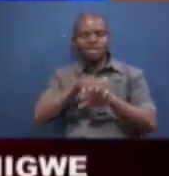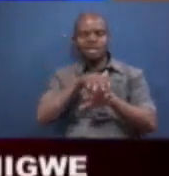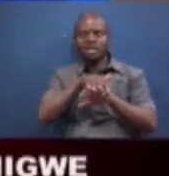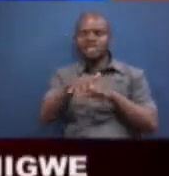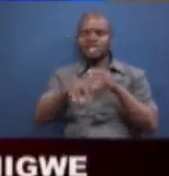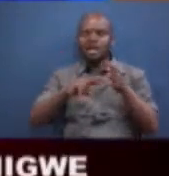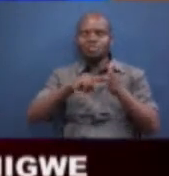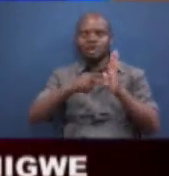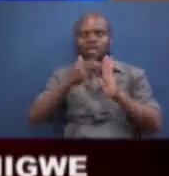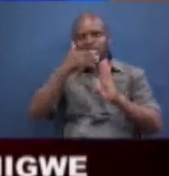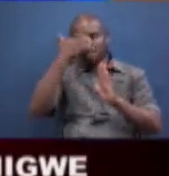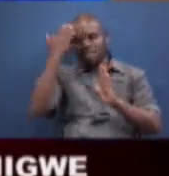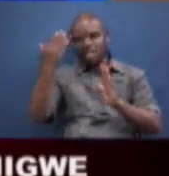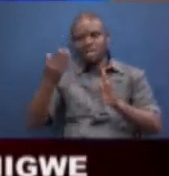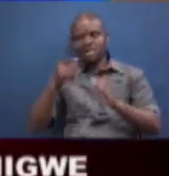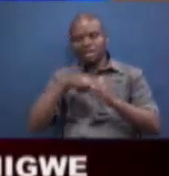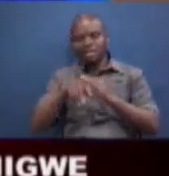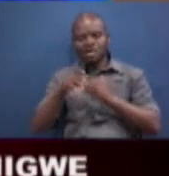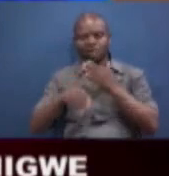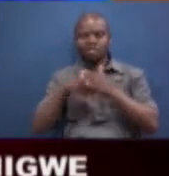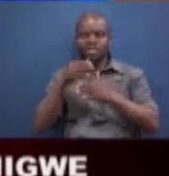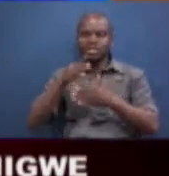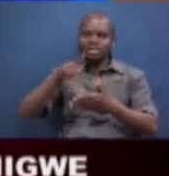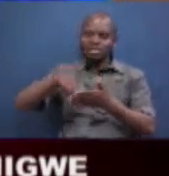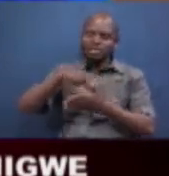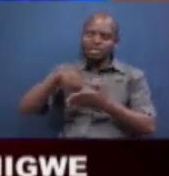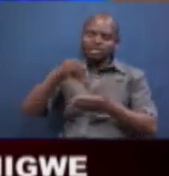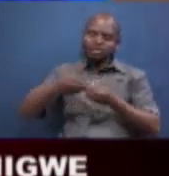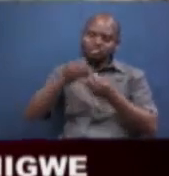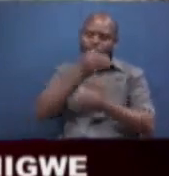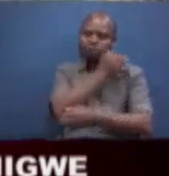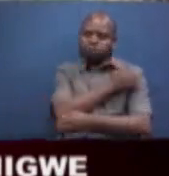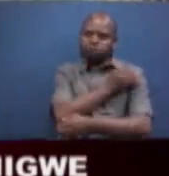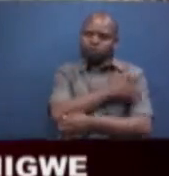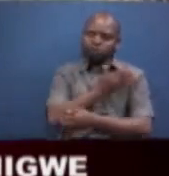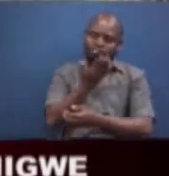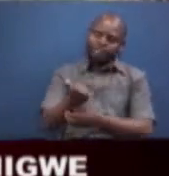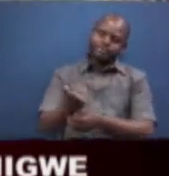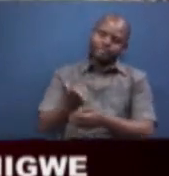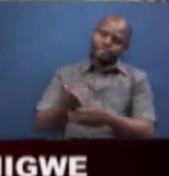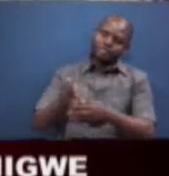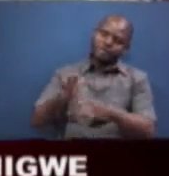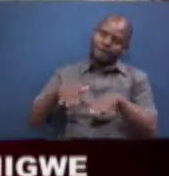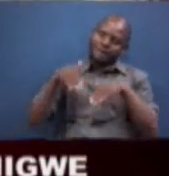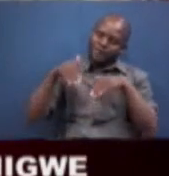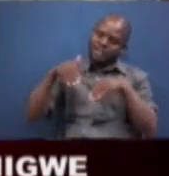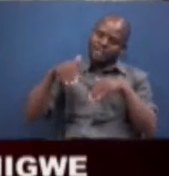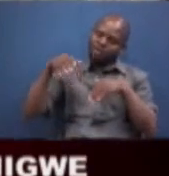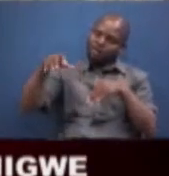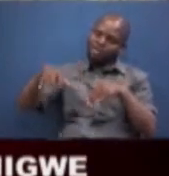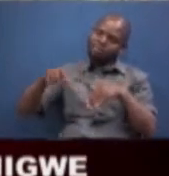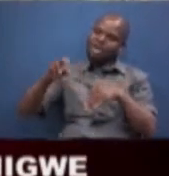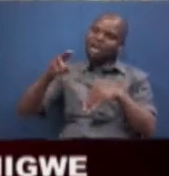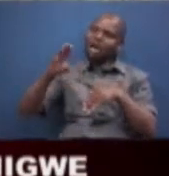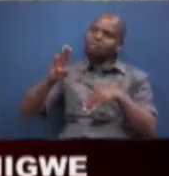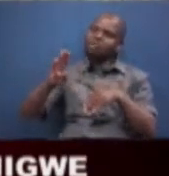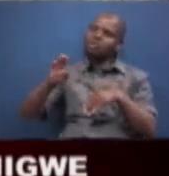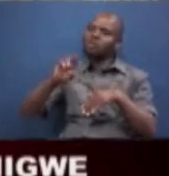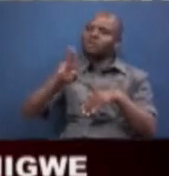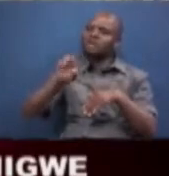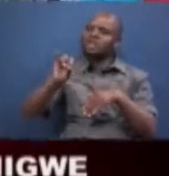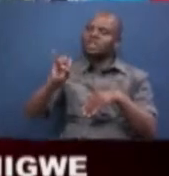anaeleza mikakati ya serikali katika ujenzi wa vituo vya kutolea huduma, huku mbunge wa jimbo la Buhigwe